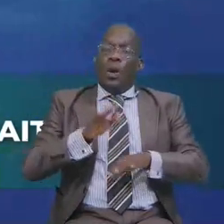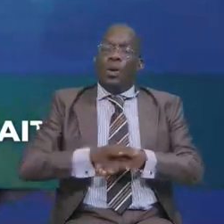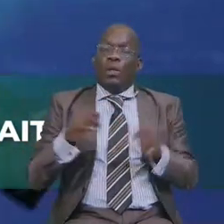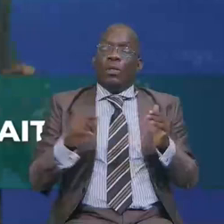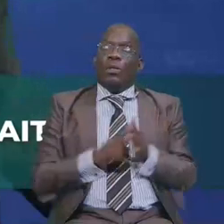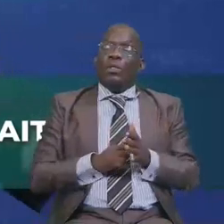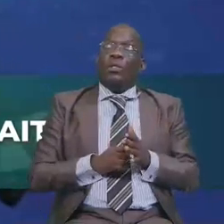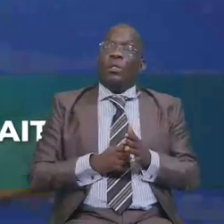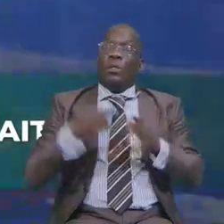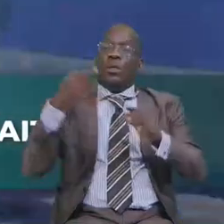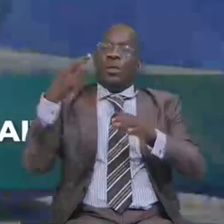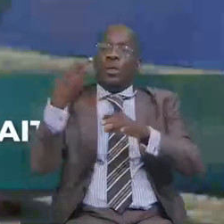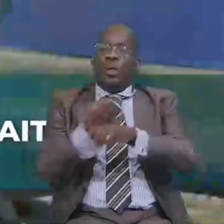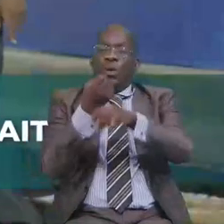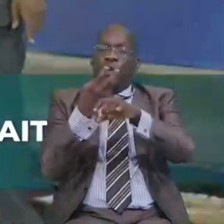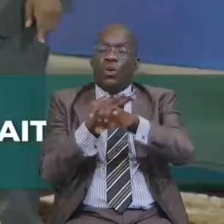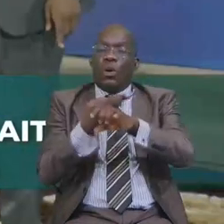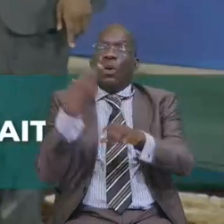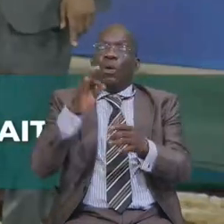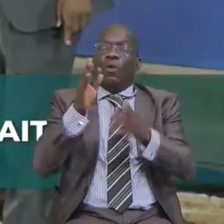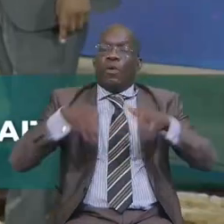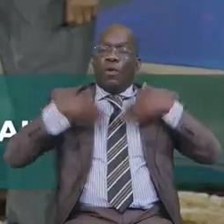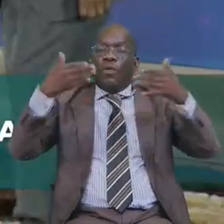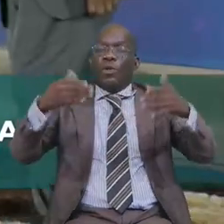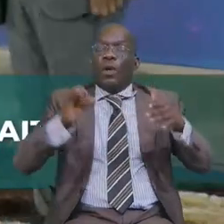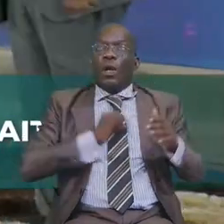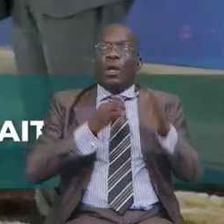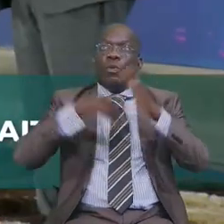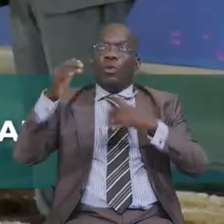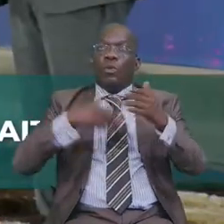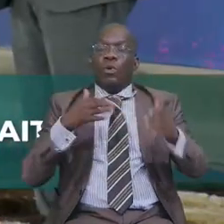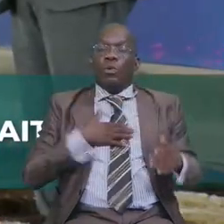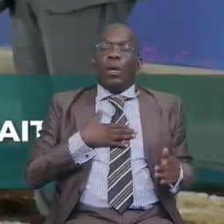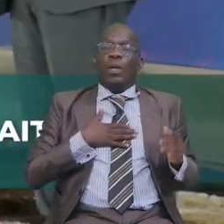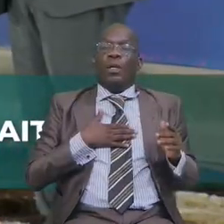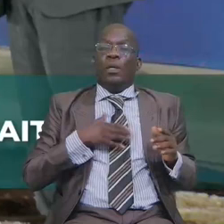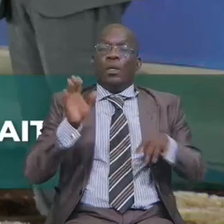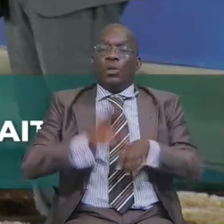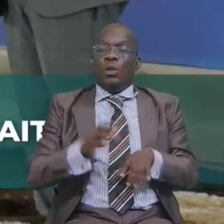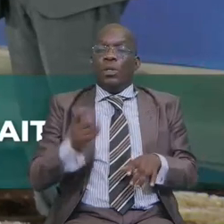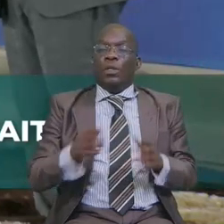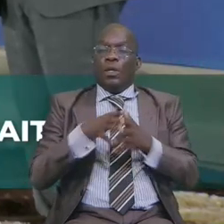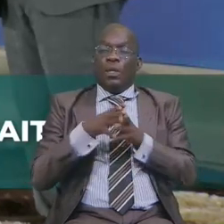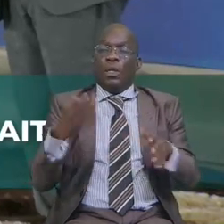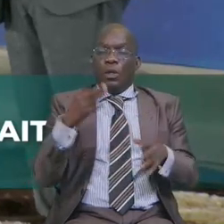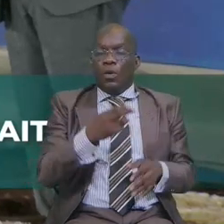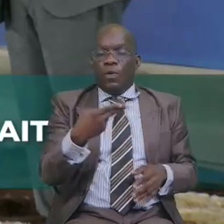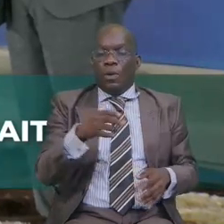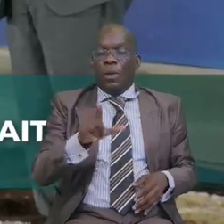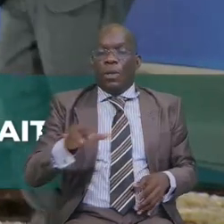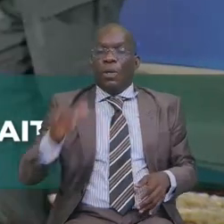confession, je bâtis mon église. Et les portes des seigneurs des morts ne peuvent pas prévaloir contre